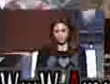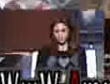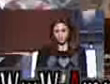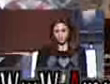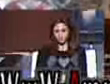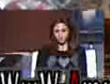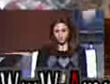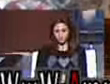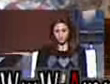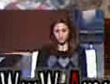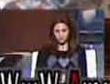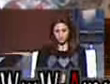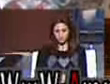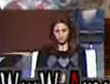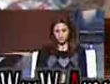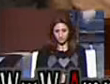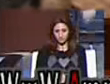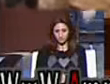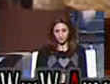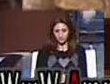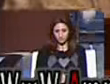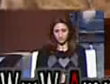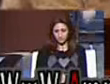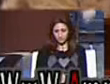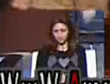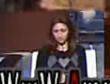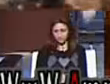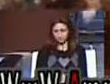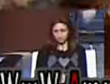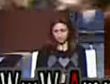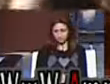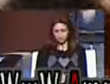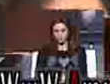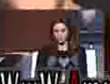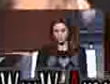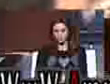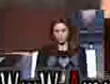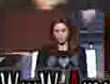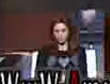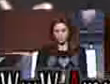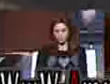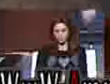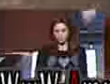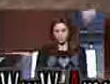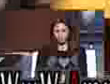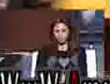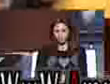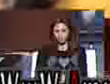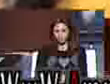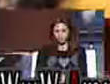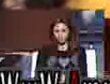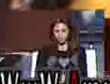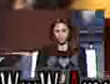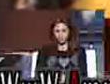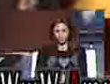بعيد. ليلة عيد، ليلة عيد، الليلة ليلة عيد، صوت ولادة تياب جداد وبكرة